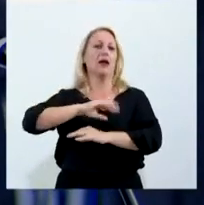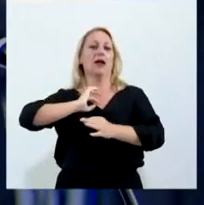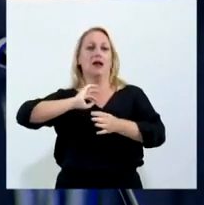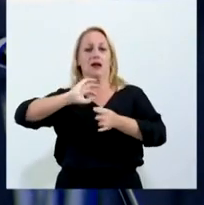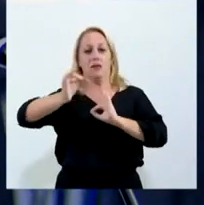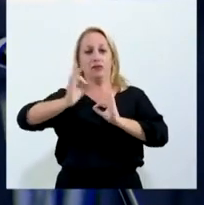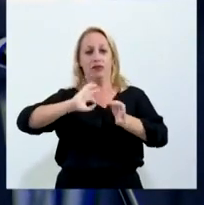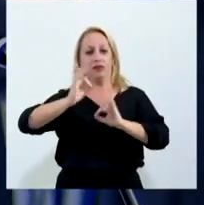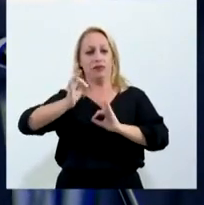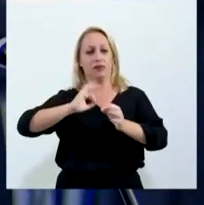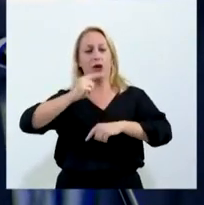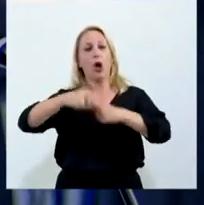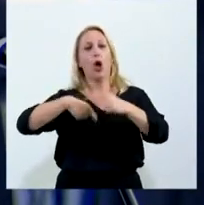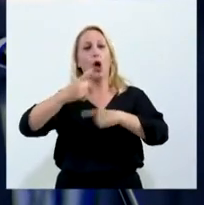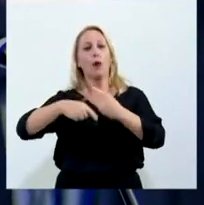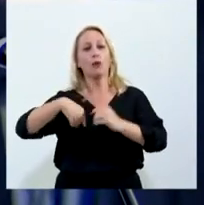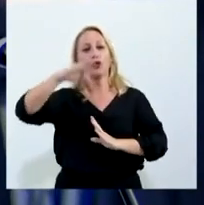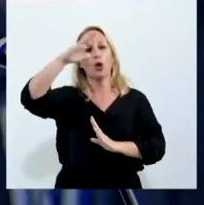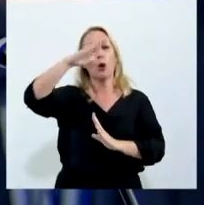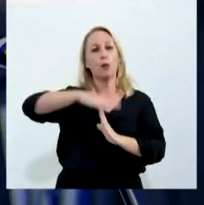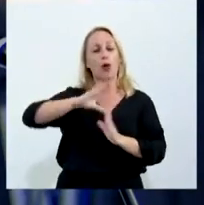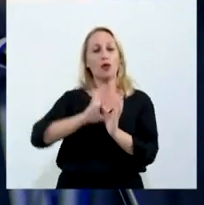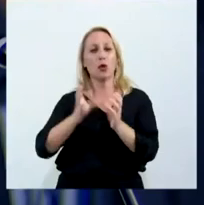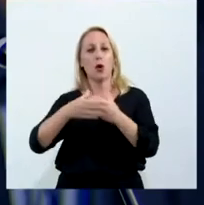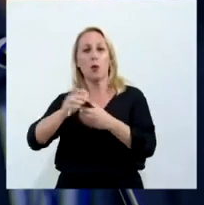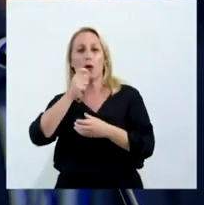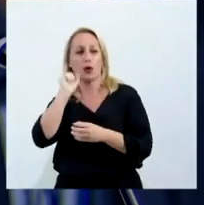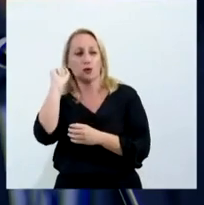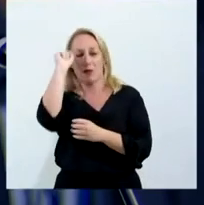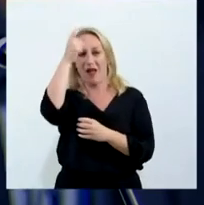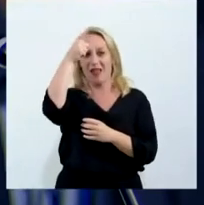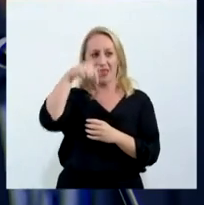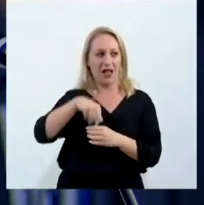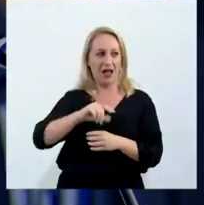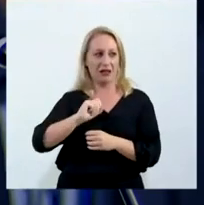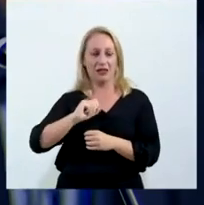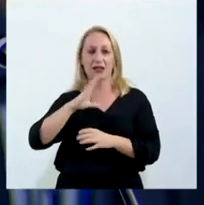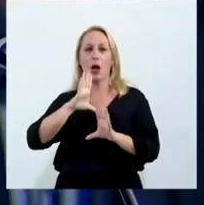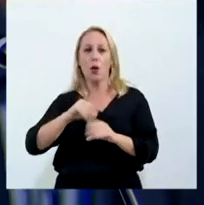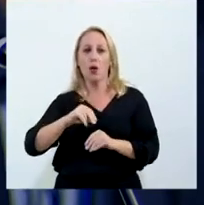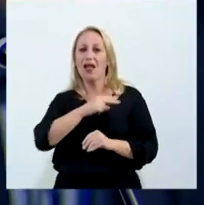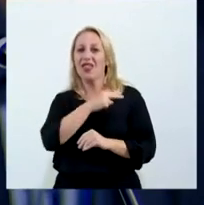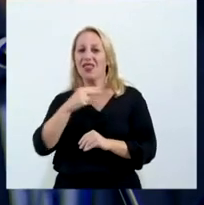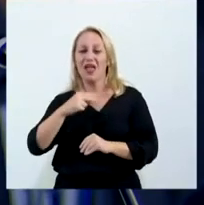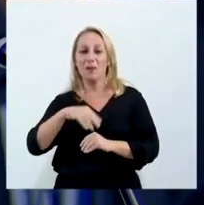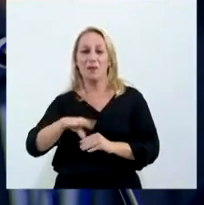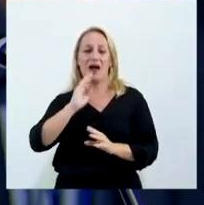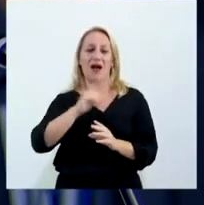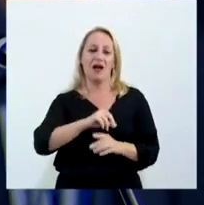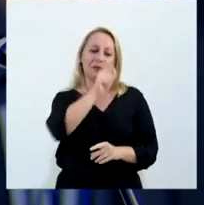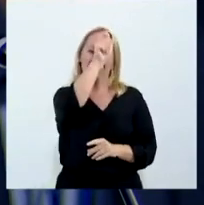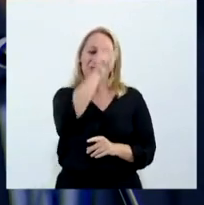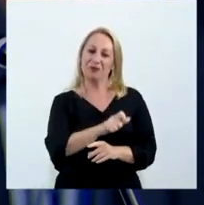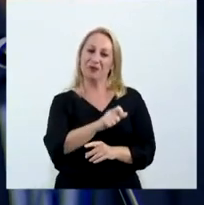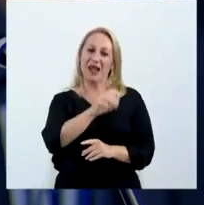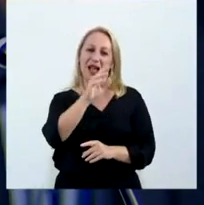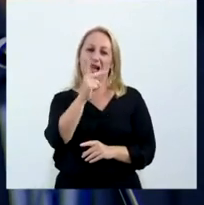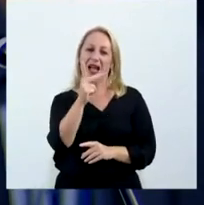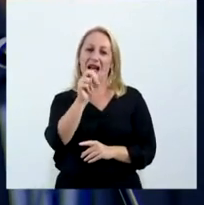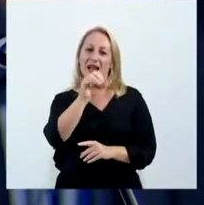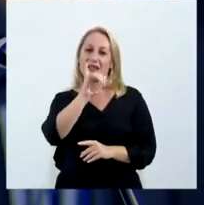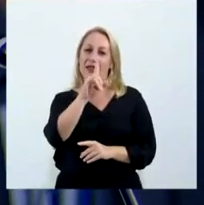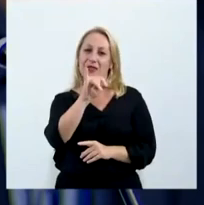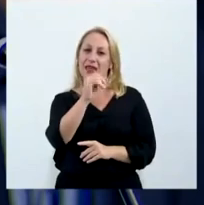Βουλής, από τον Πρόεδρο των Σπαρτιατών σχετικά με τη σχέση με τον Ηλία Κασιδιάρη, θέλω να σας ρωτήσω τι μέτρα μπορείτε